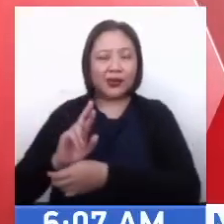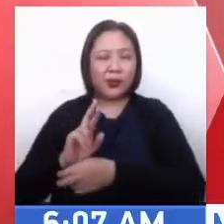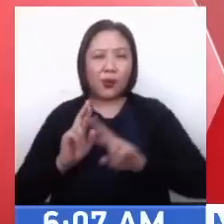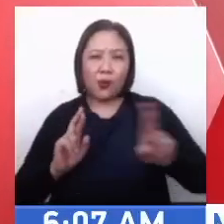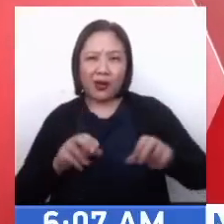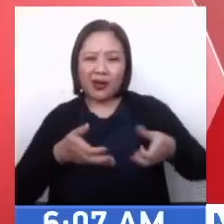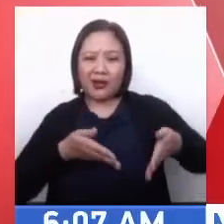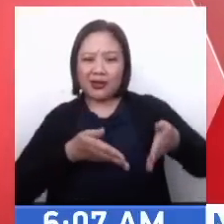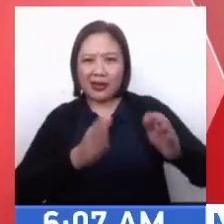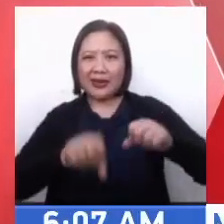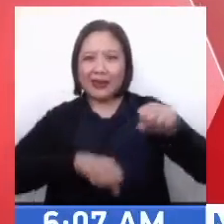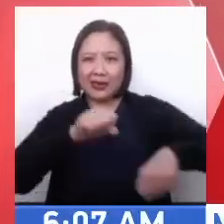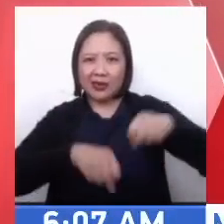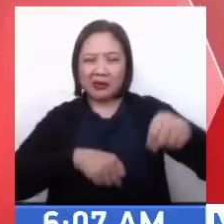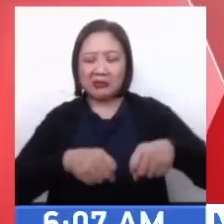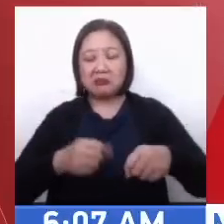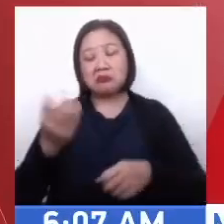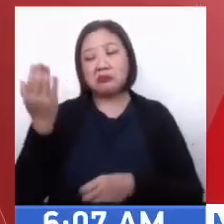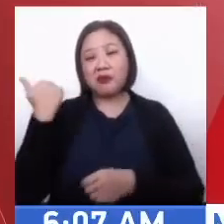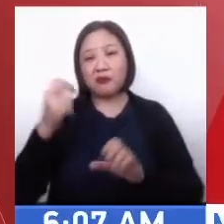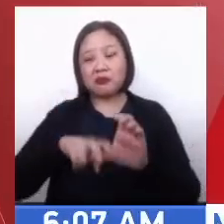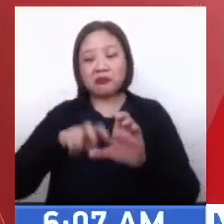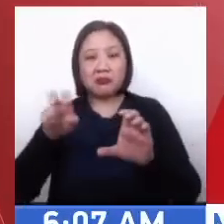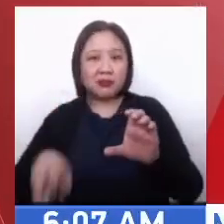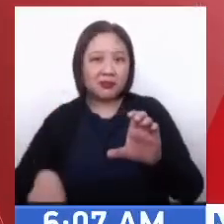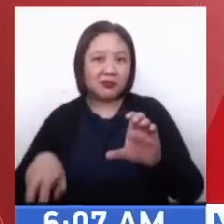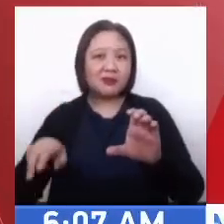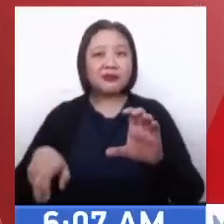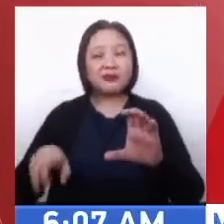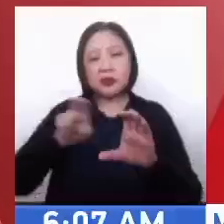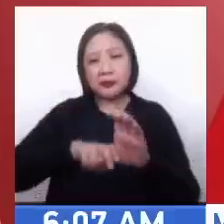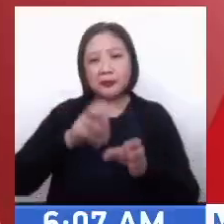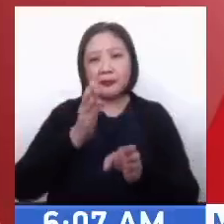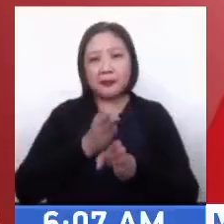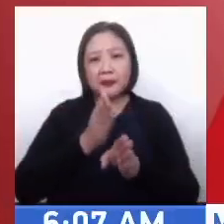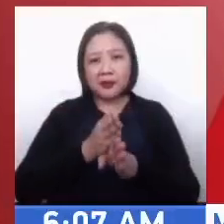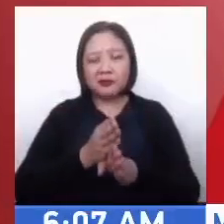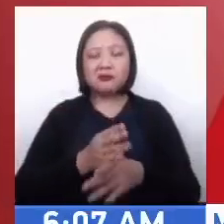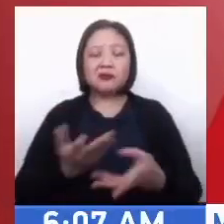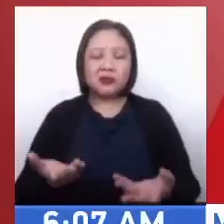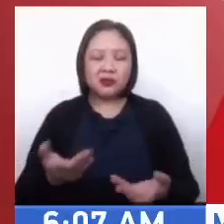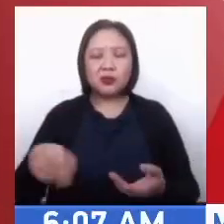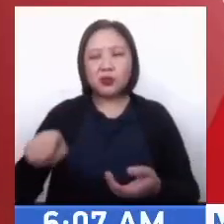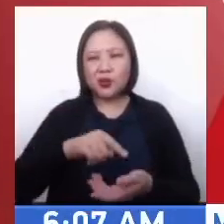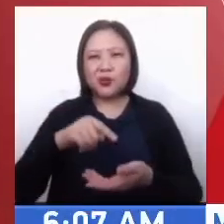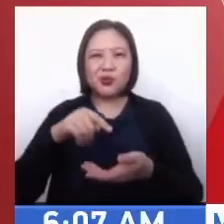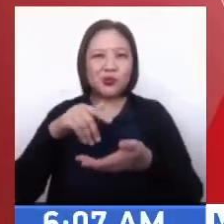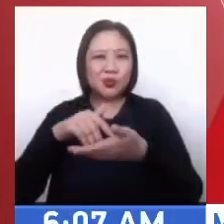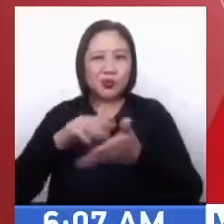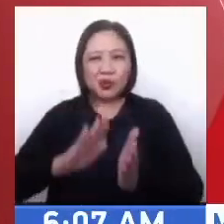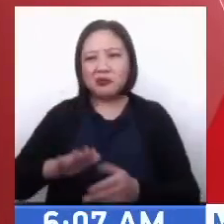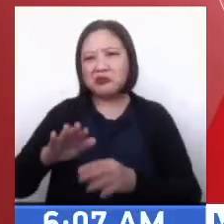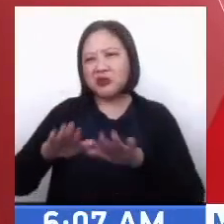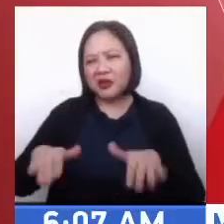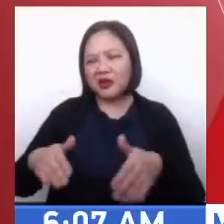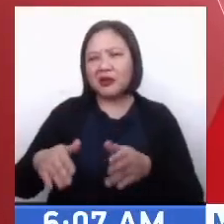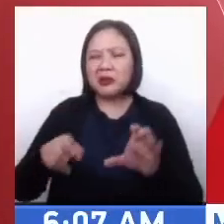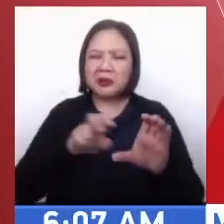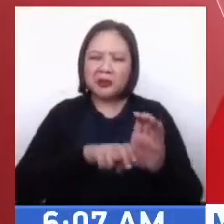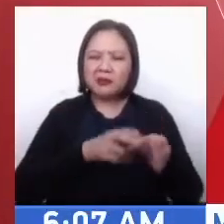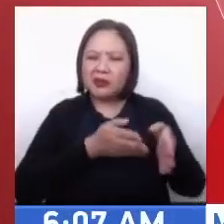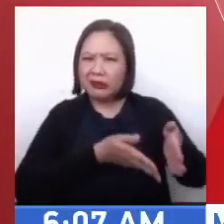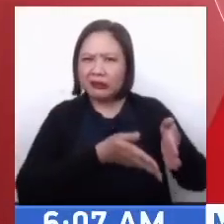and unload tayo, na ibababa natin, napipick up natin yung mga anak natin sa gilid, sa mga isthmus. Yes, oo. Now, there's the bike